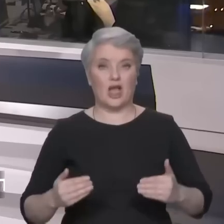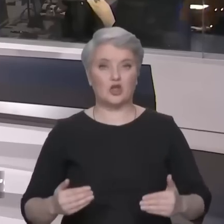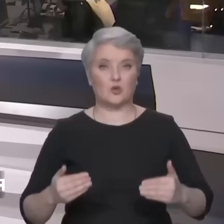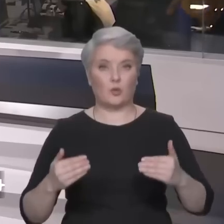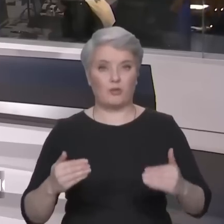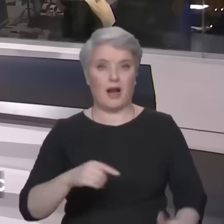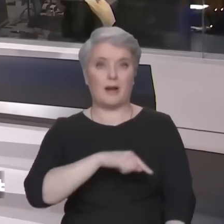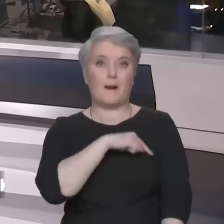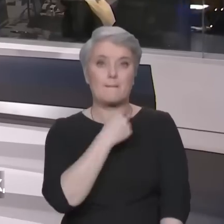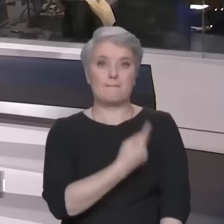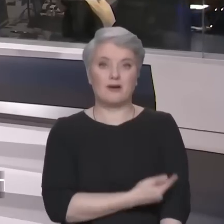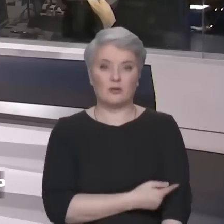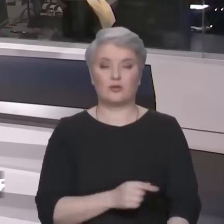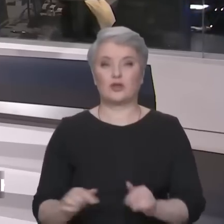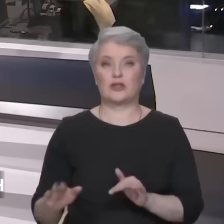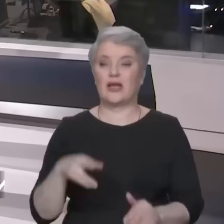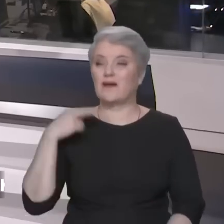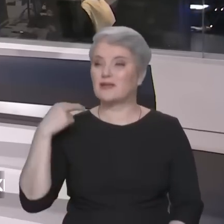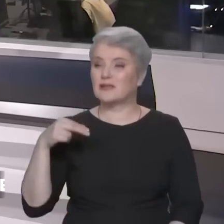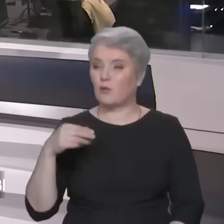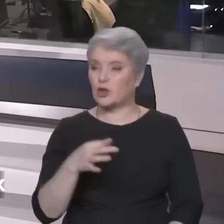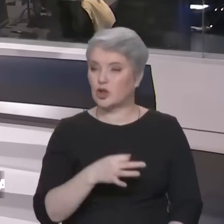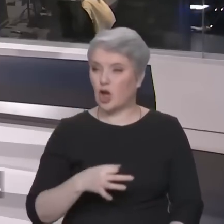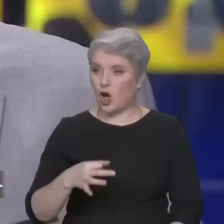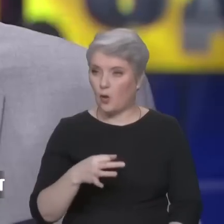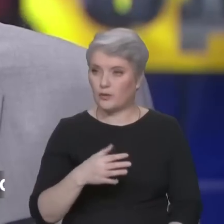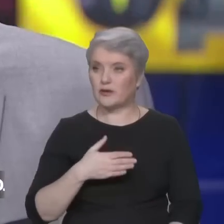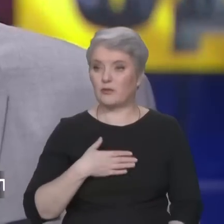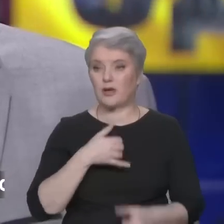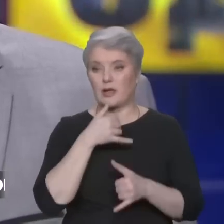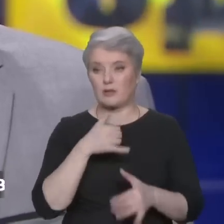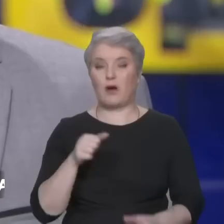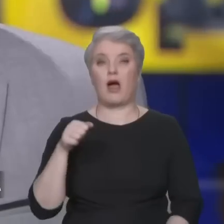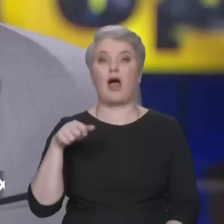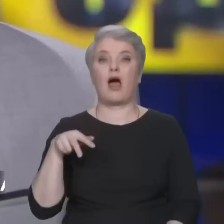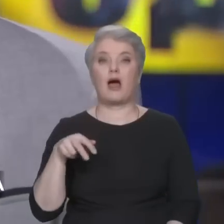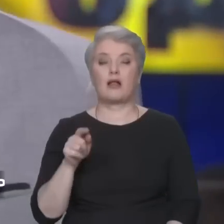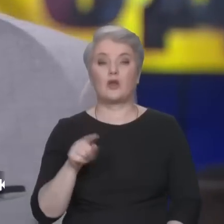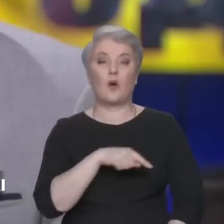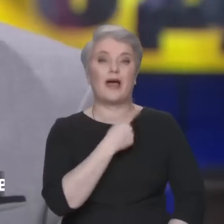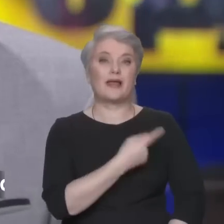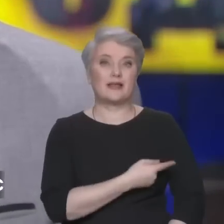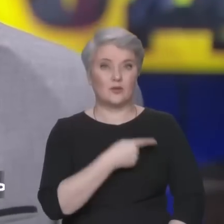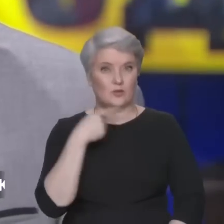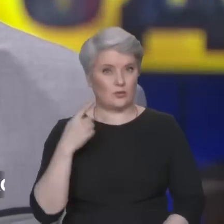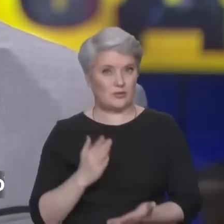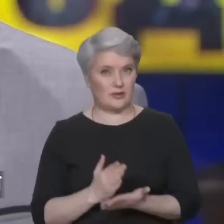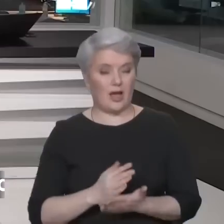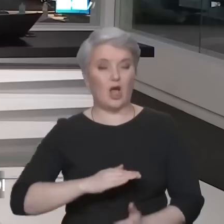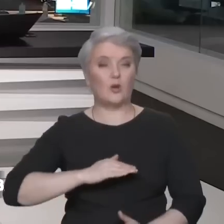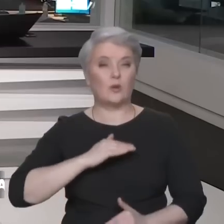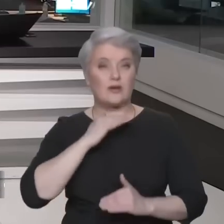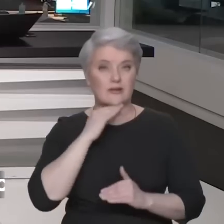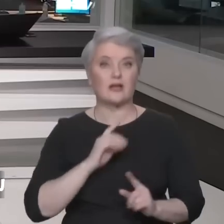саме в Запорізькій області, ні, ми не можемо. Але той ресурс, що в них є, його достатньо, по-перше, для того, щоб